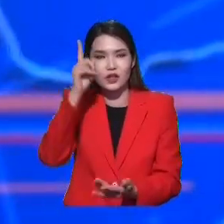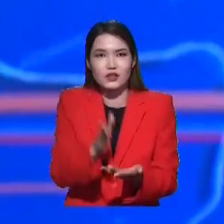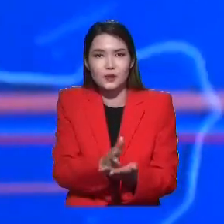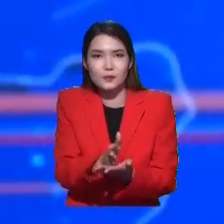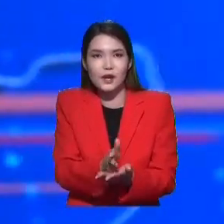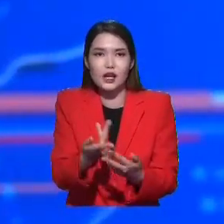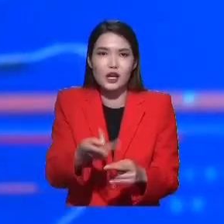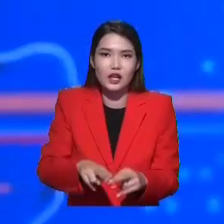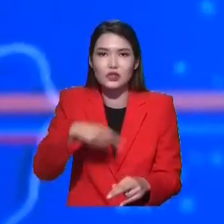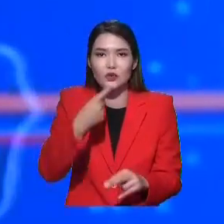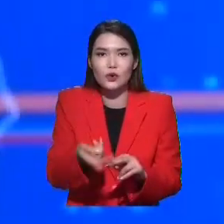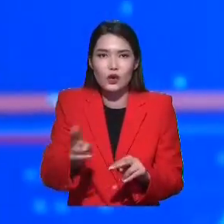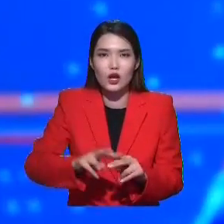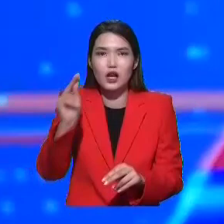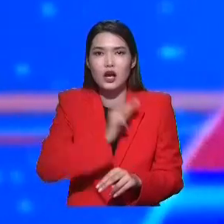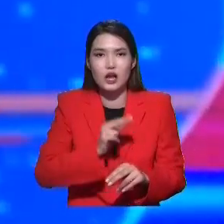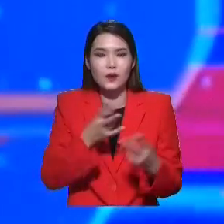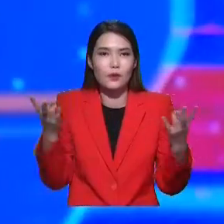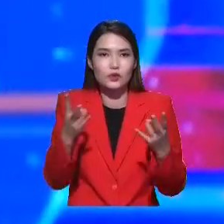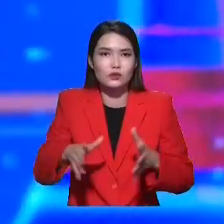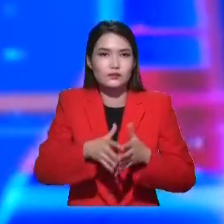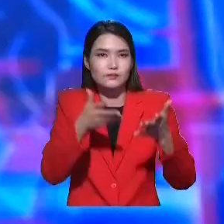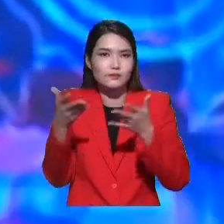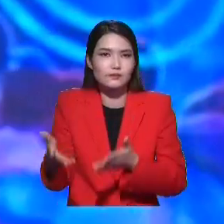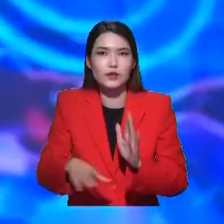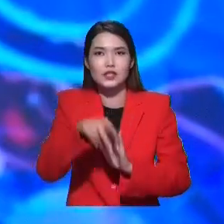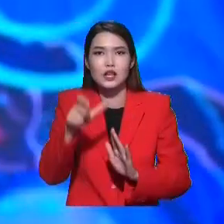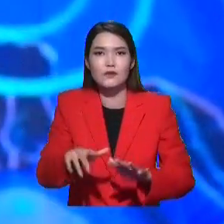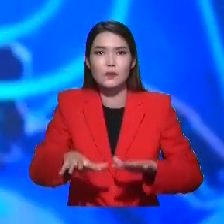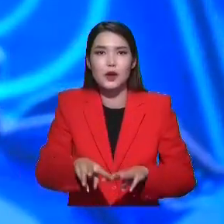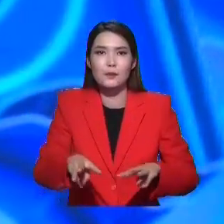политики и отметил, что к этой работе следует широко привлекать депутатов местных маслихатов.